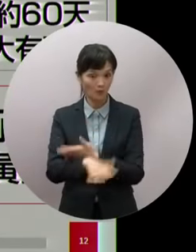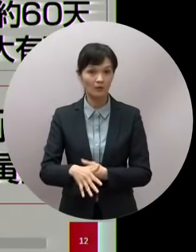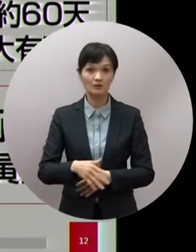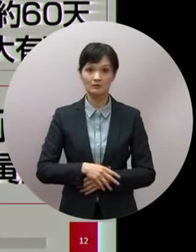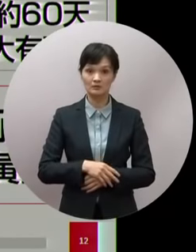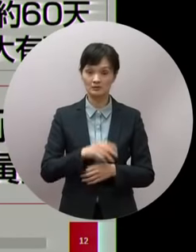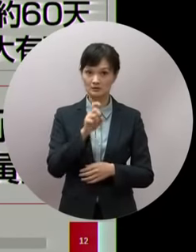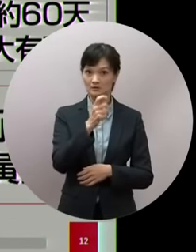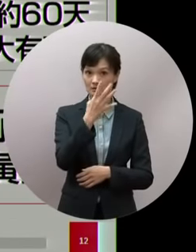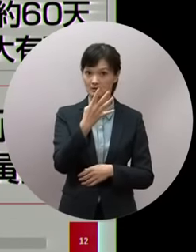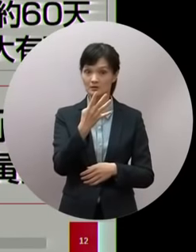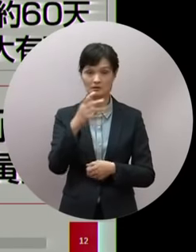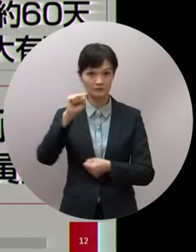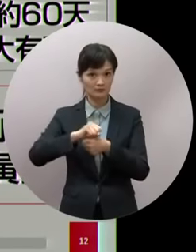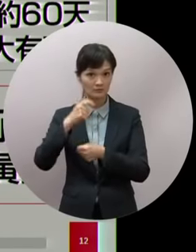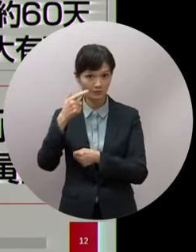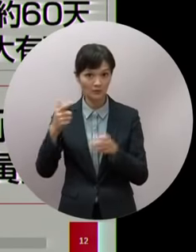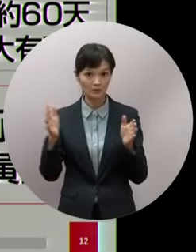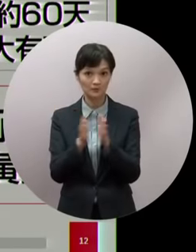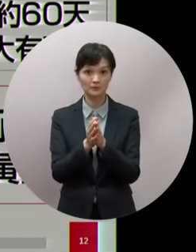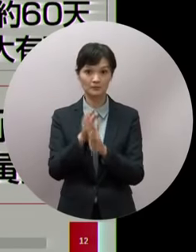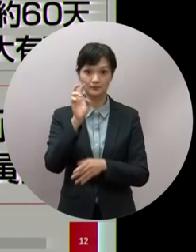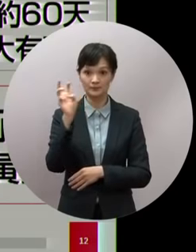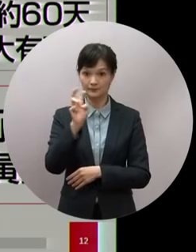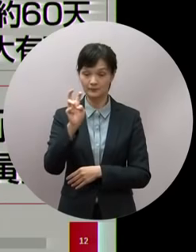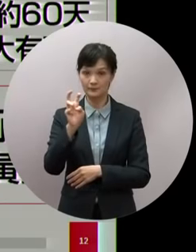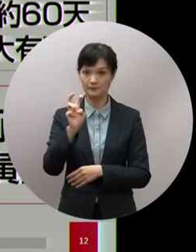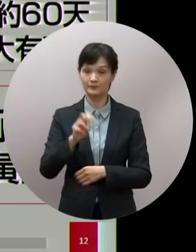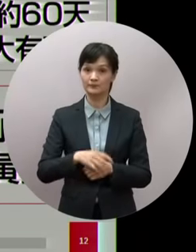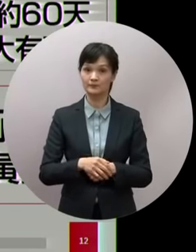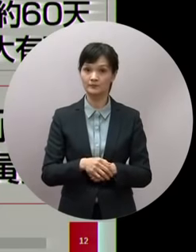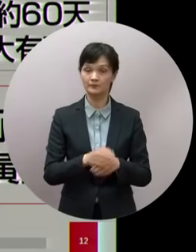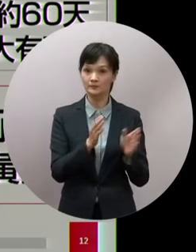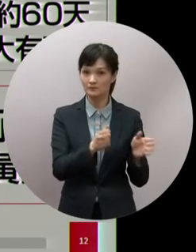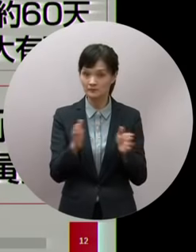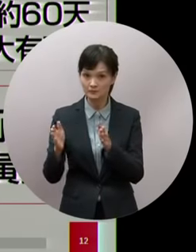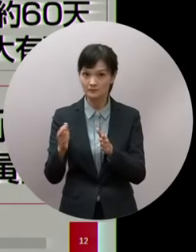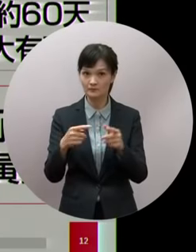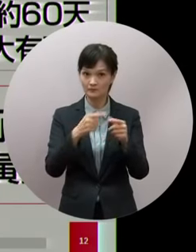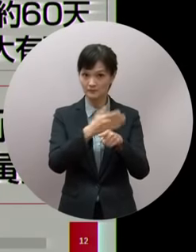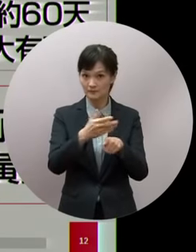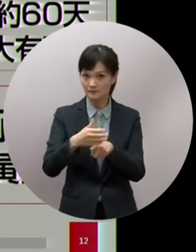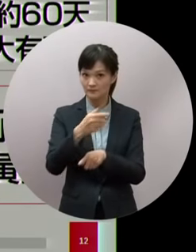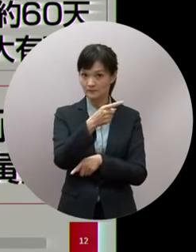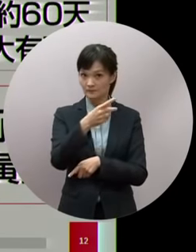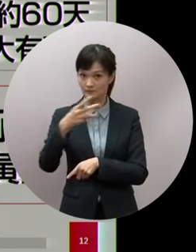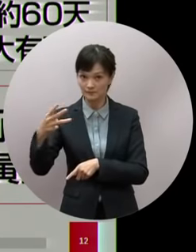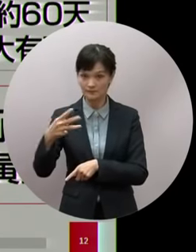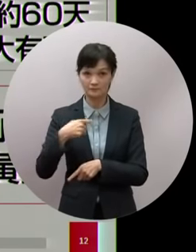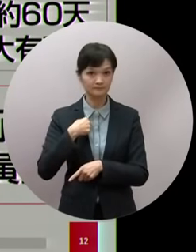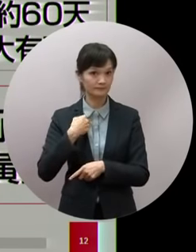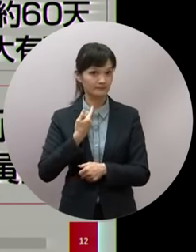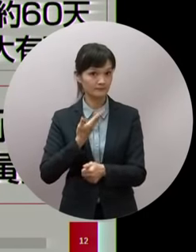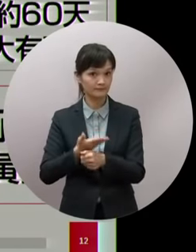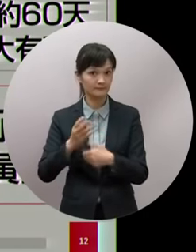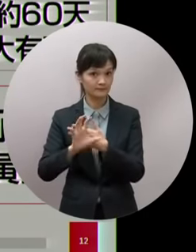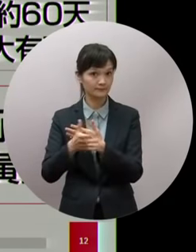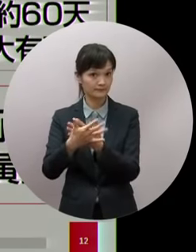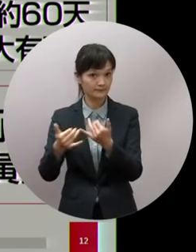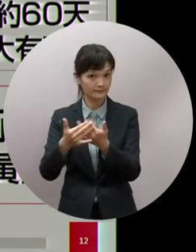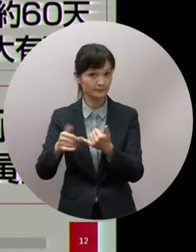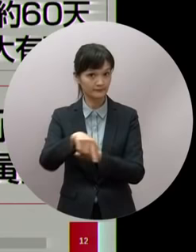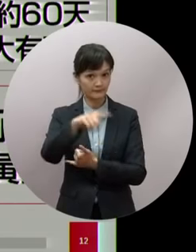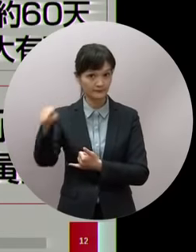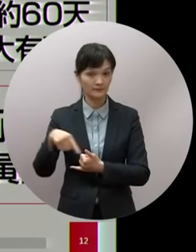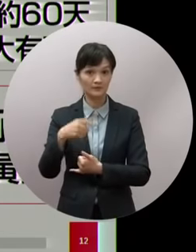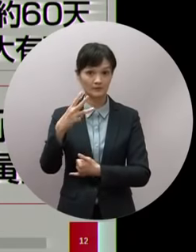14+6=20天是一个梯次。我们用三个梯次，大概可以让我们的境外生30000多人安全的进